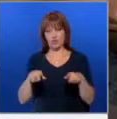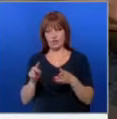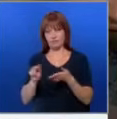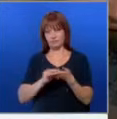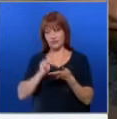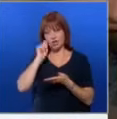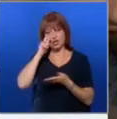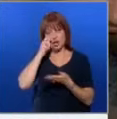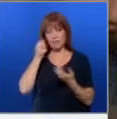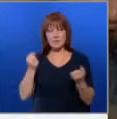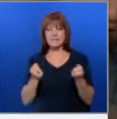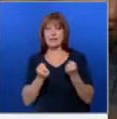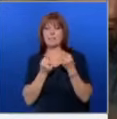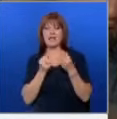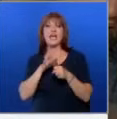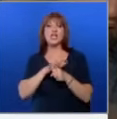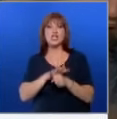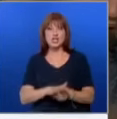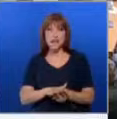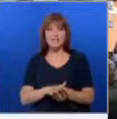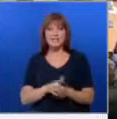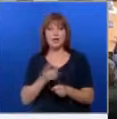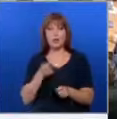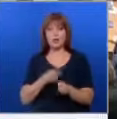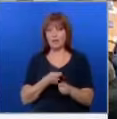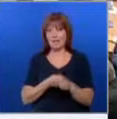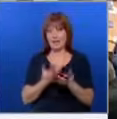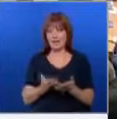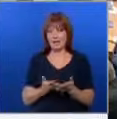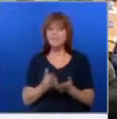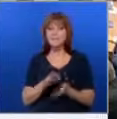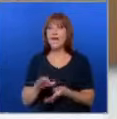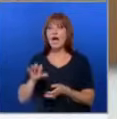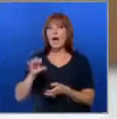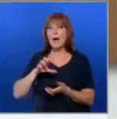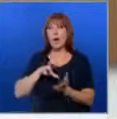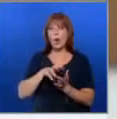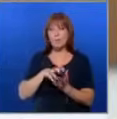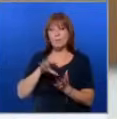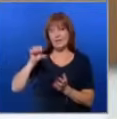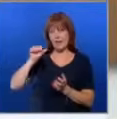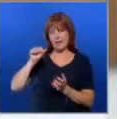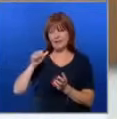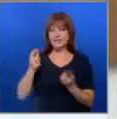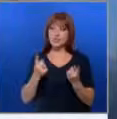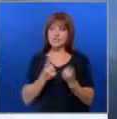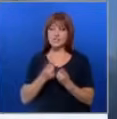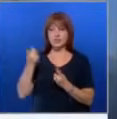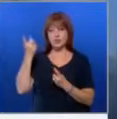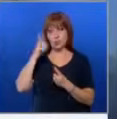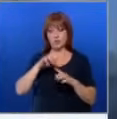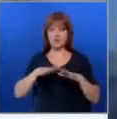жалби за заплахите и за натиска, който осъществявам върху колегите. Парламентарната група на ДПС ще се срещне утре в